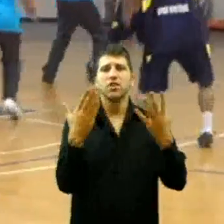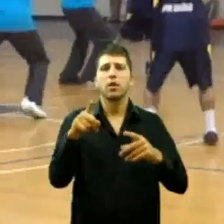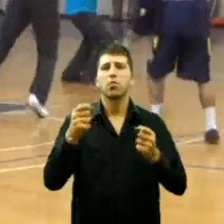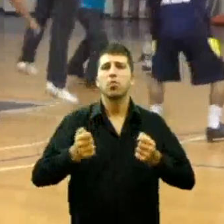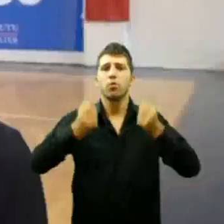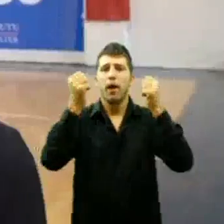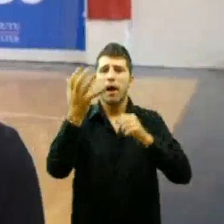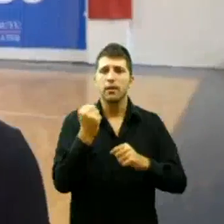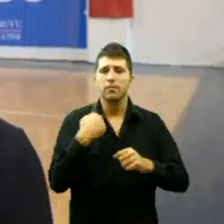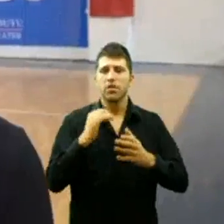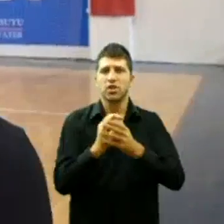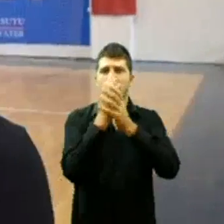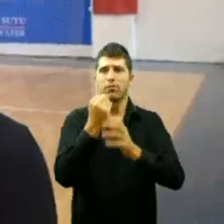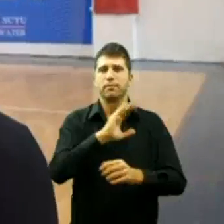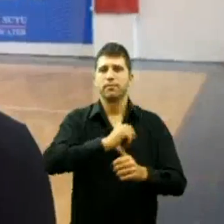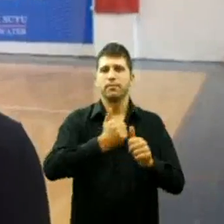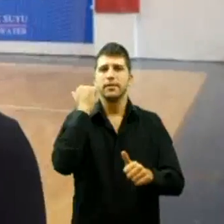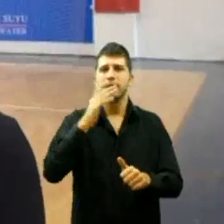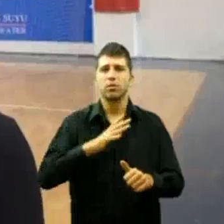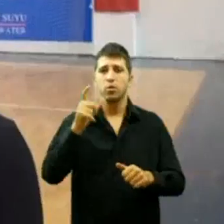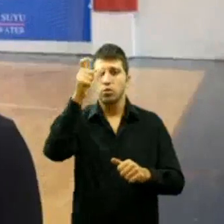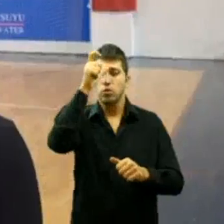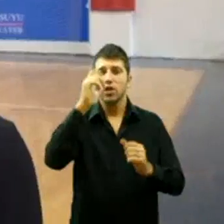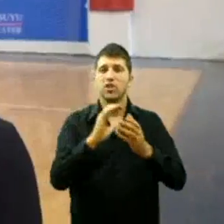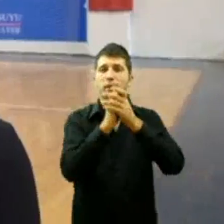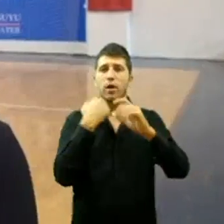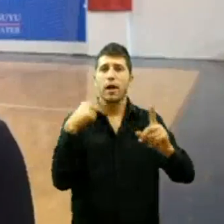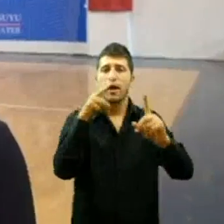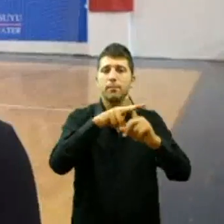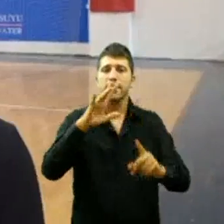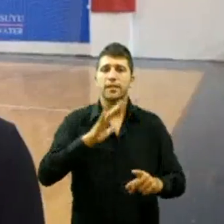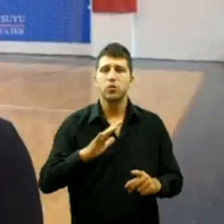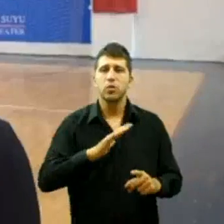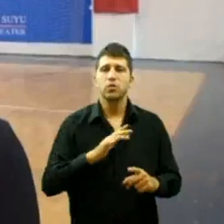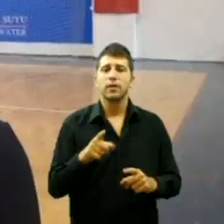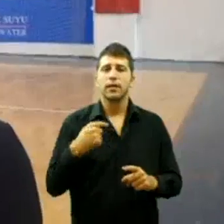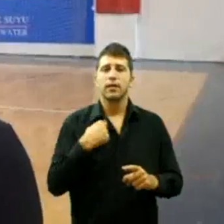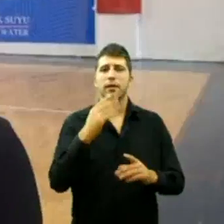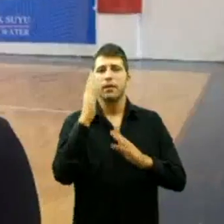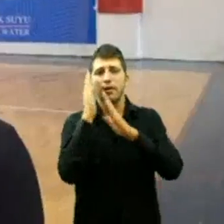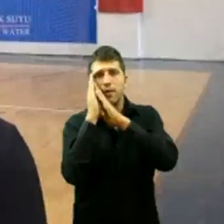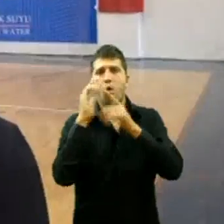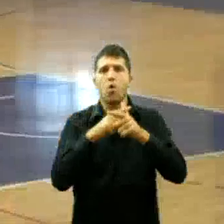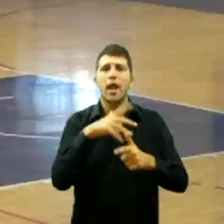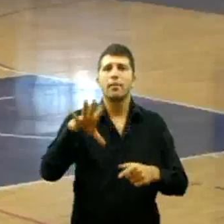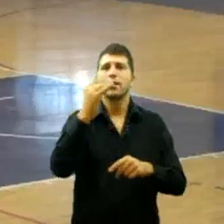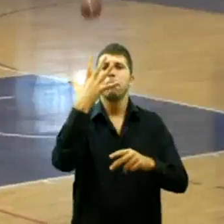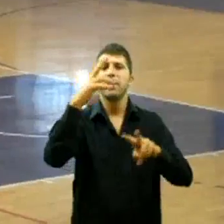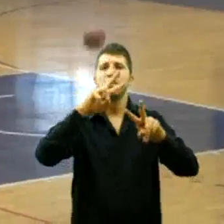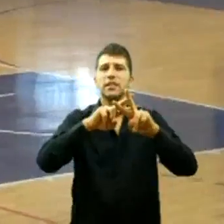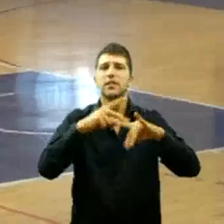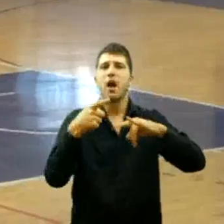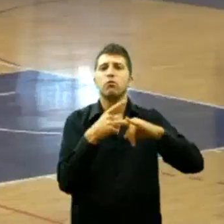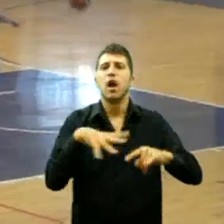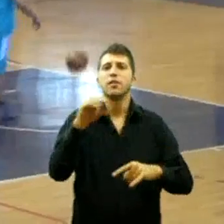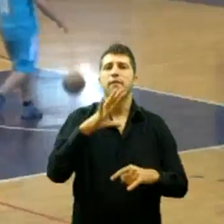tercih ediyoruz. Türkiye şampiyonasına katılmak istiyoruz. Yani kaldığımız otel 5 yıldızlı, havuz, her şeyi var. Vallahi güzel